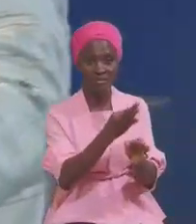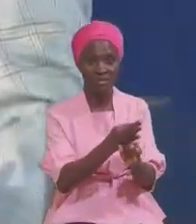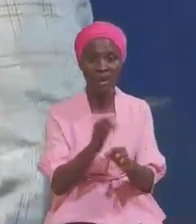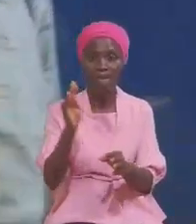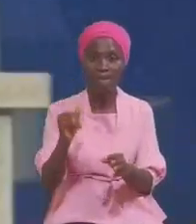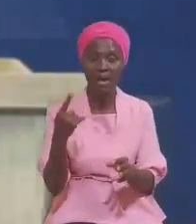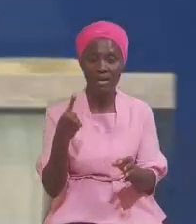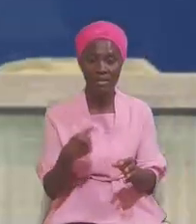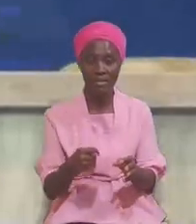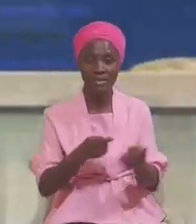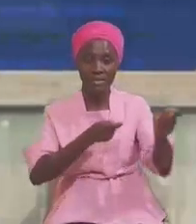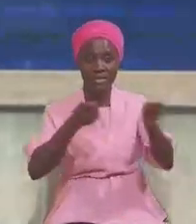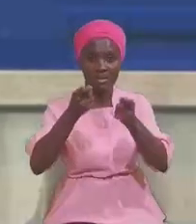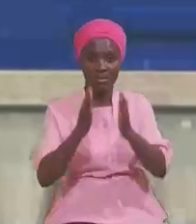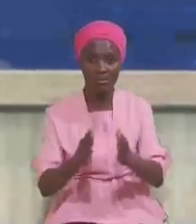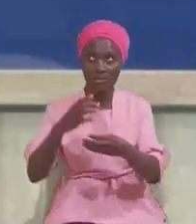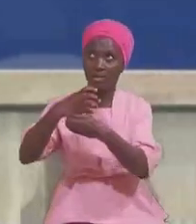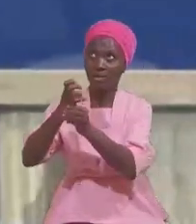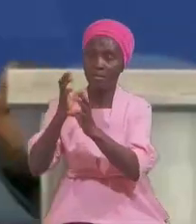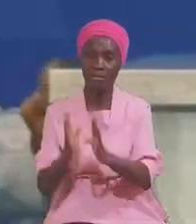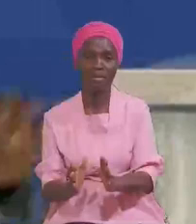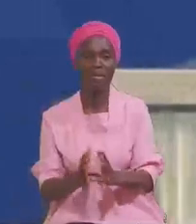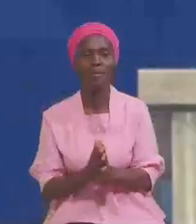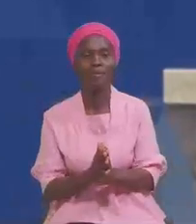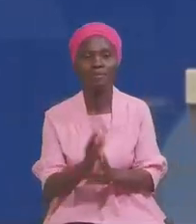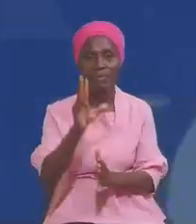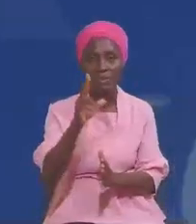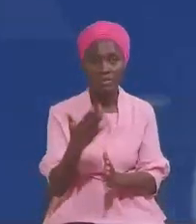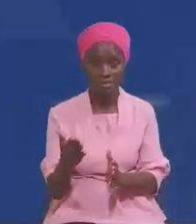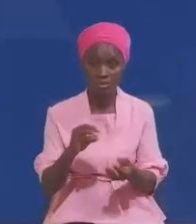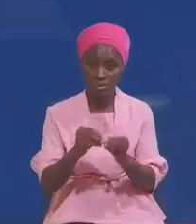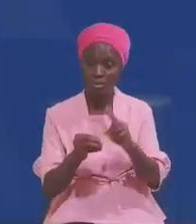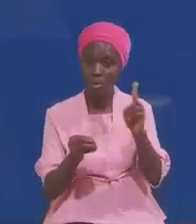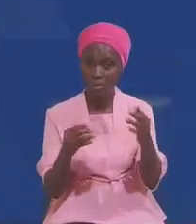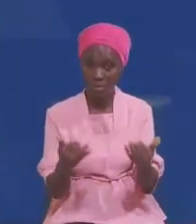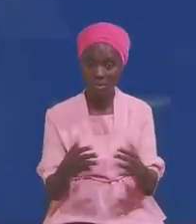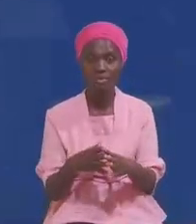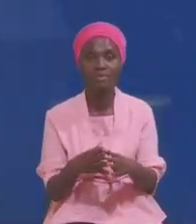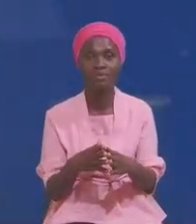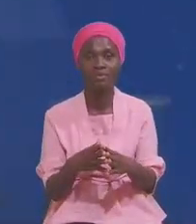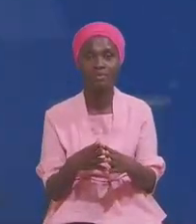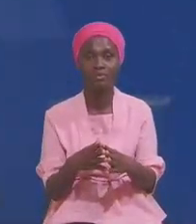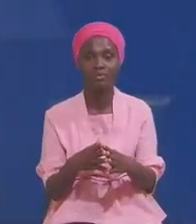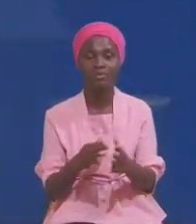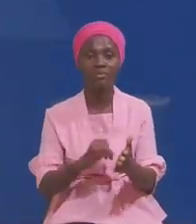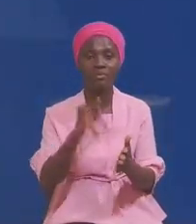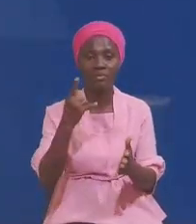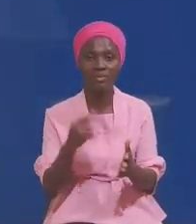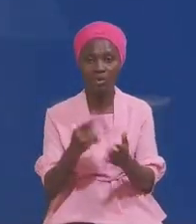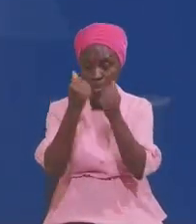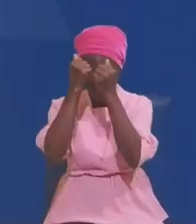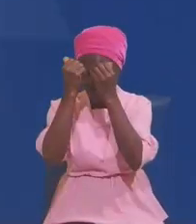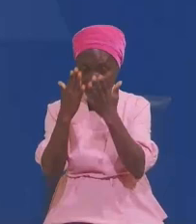L'omnipotence pour le fidèle par le souverain créateur. Nous allons voir au premier point. C'est le miracle